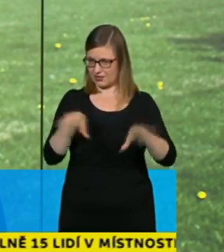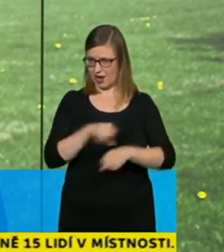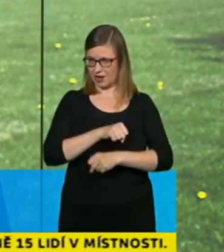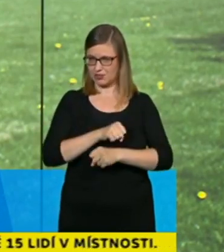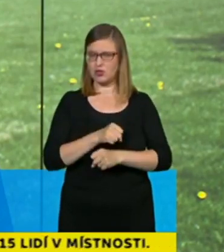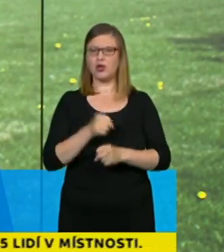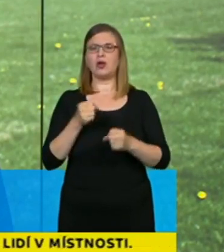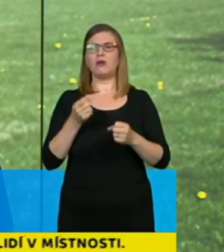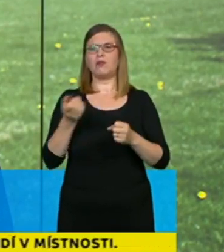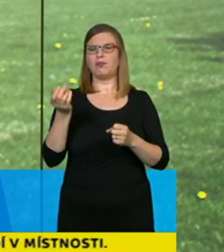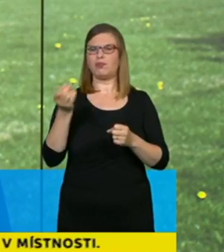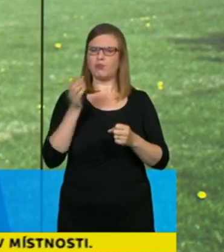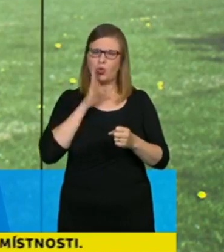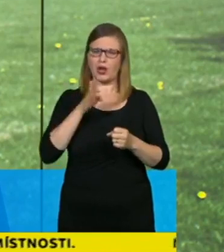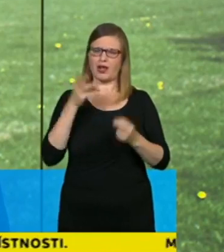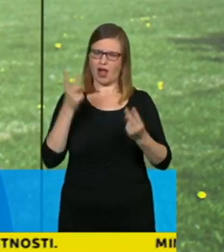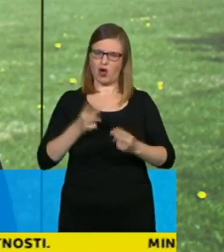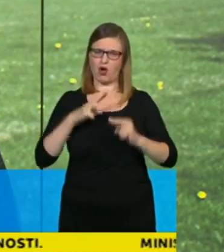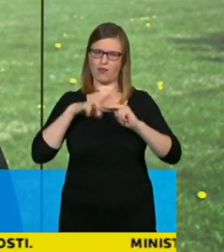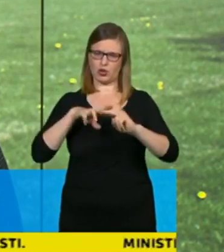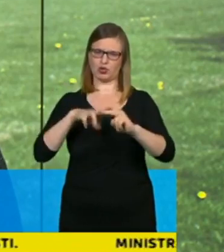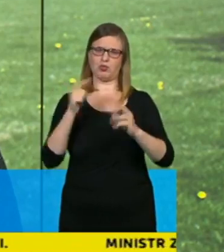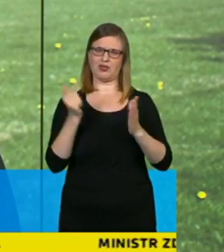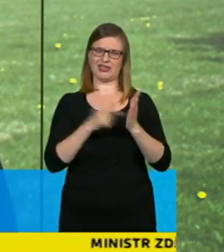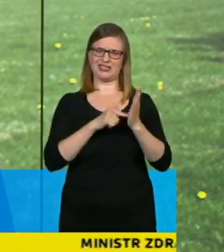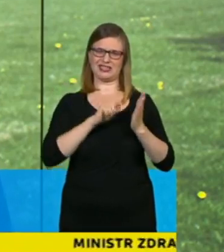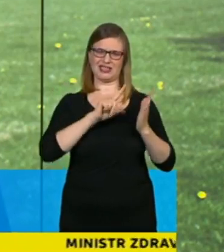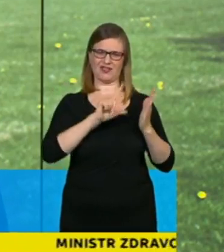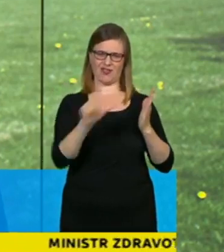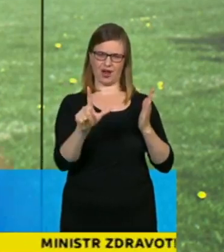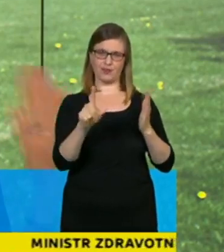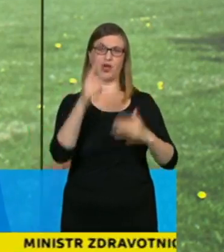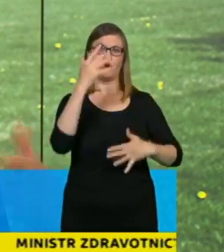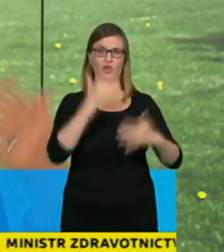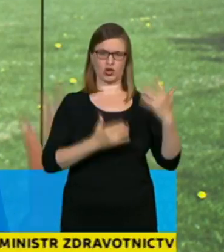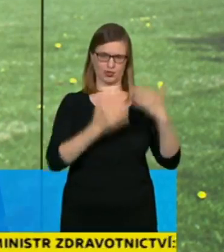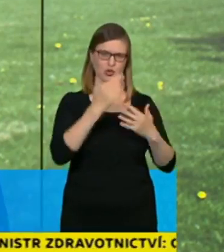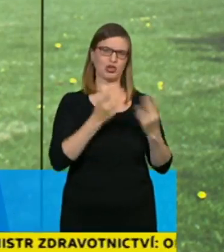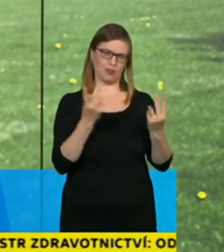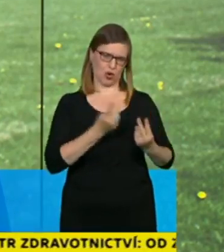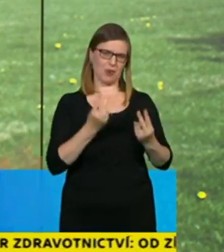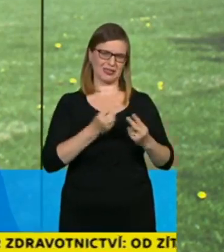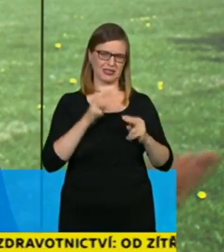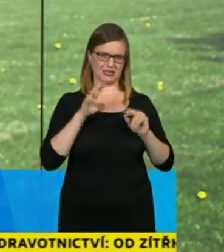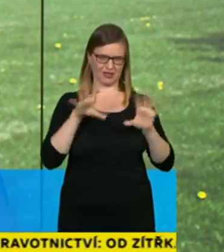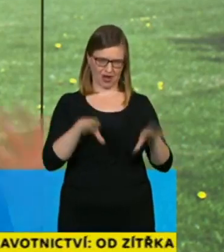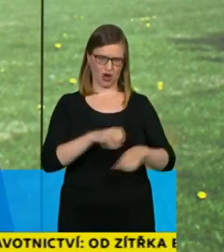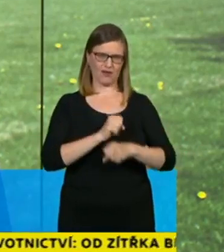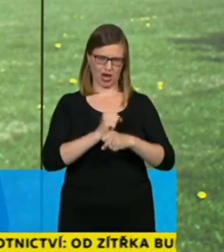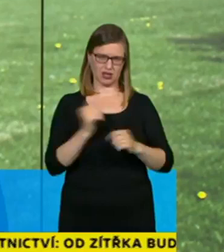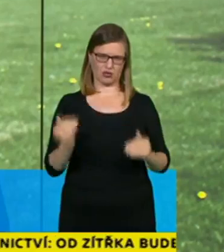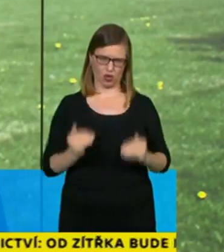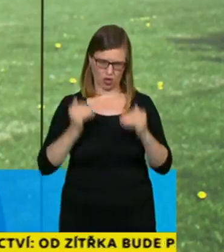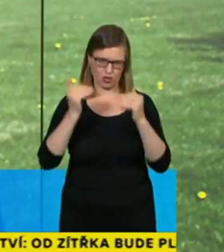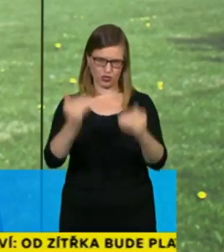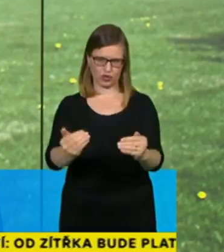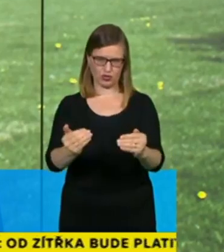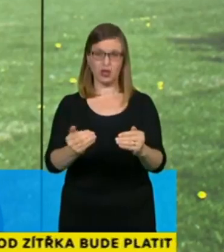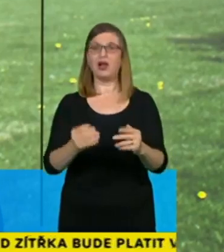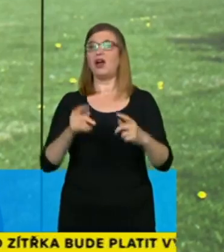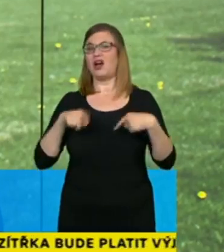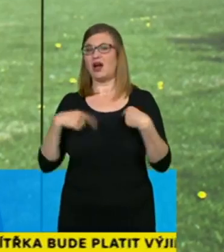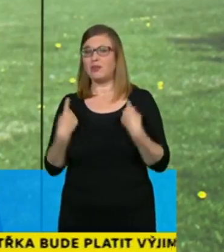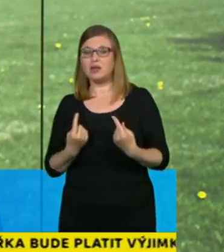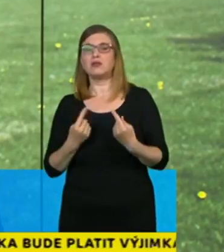roce 2002 schválen poslaneckou sněmovnou u rozpočtu 2003, bylo to v souvislosti s povodněmi, takže my jsme se i